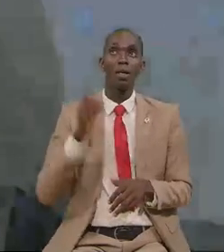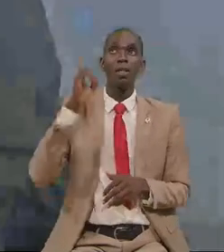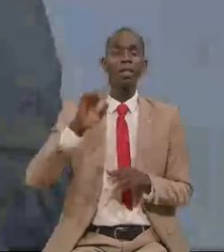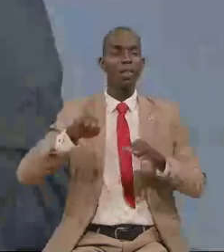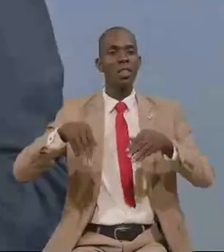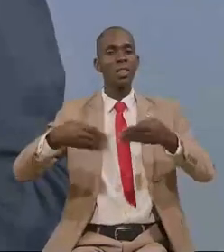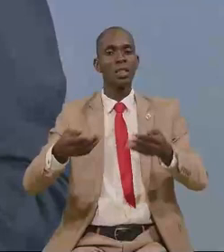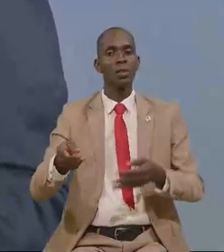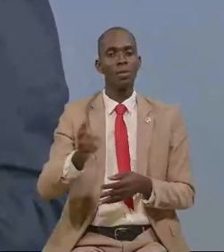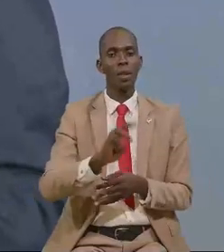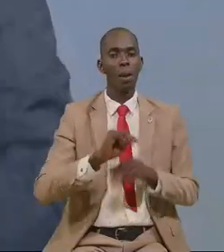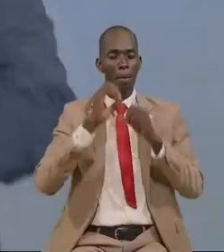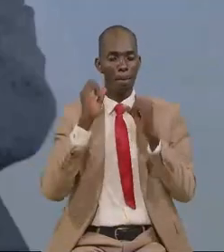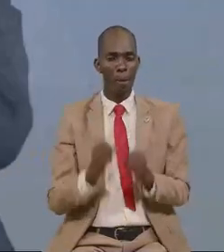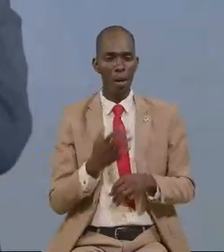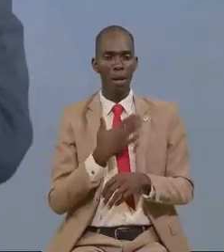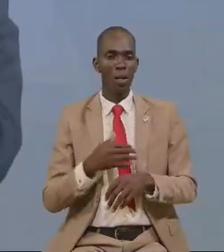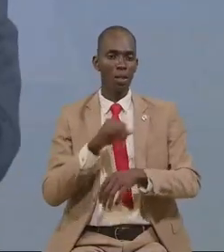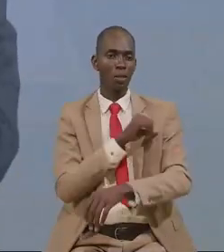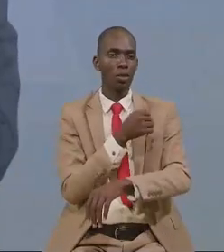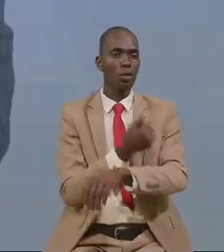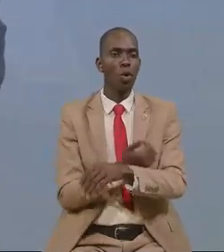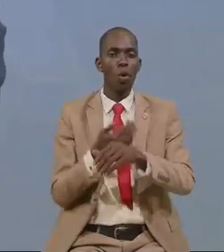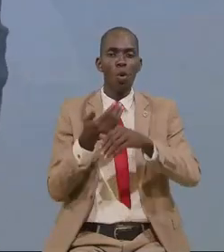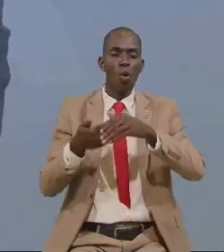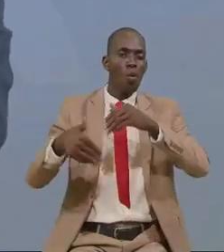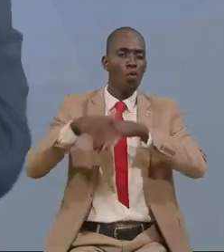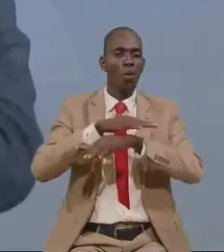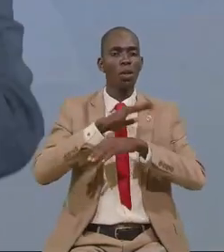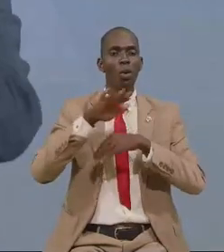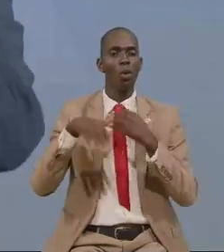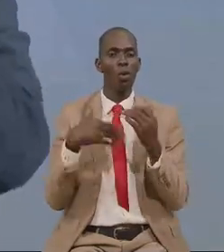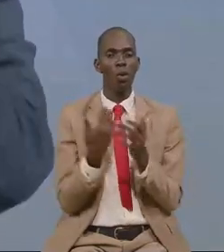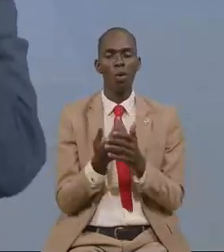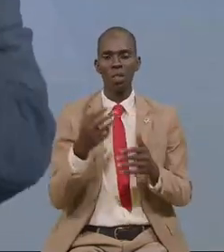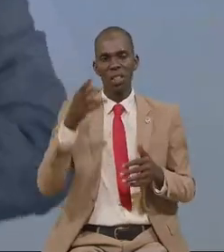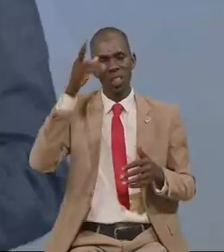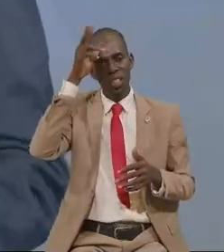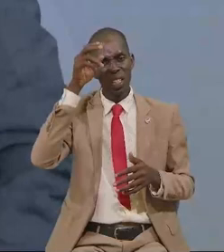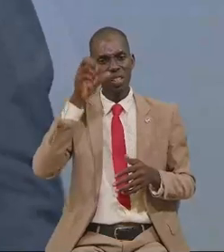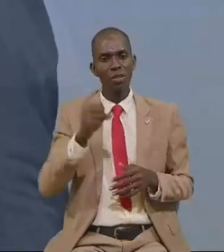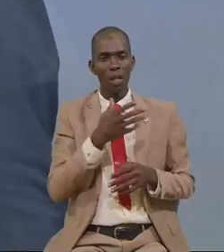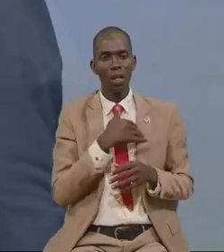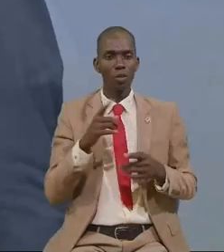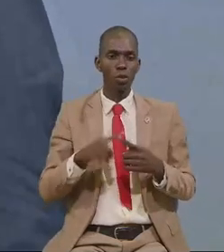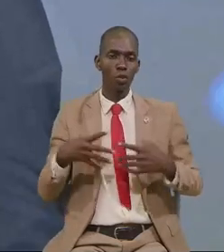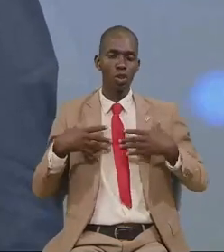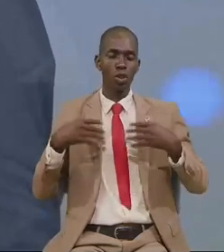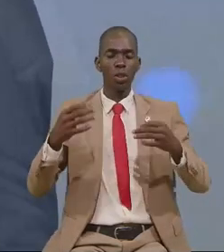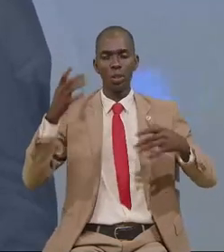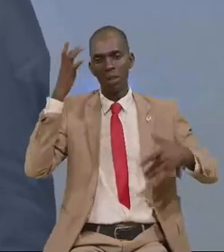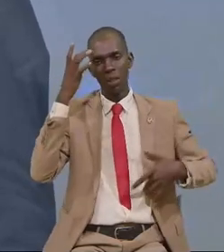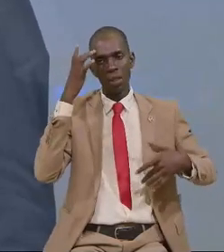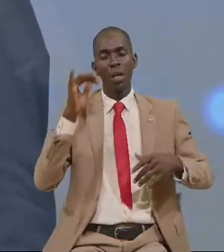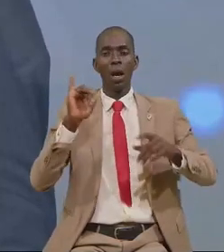Et il leur donna le pouvoir et l'autorité sur les démons avec la puissance de guérir les maladies. Je l'ai